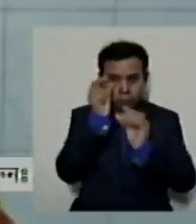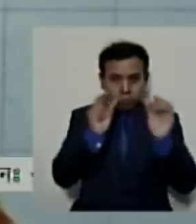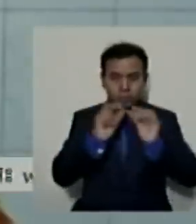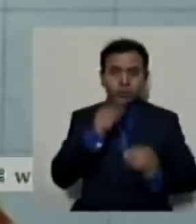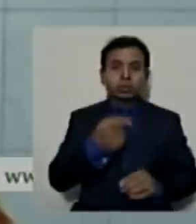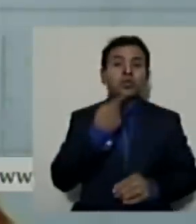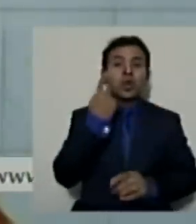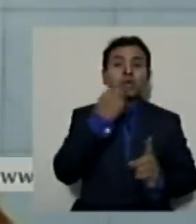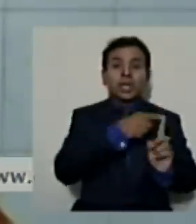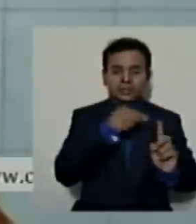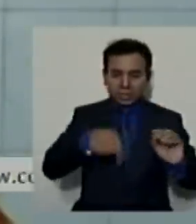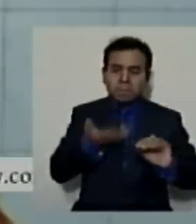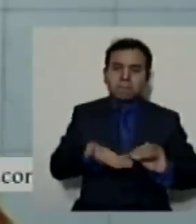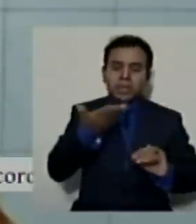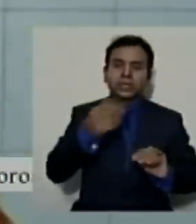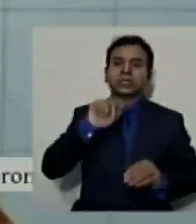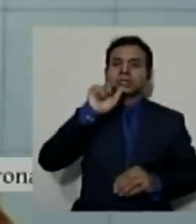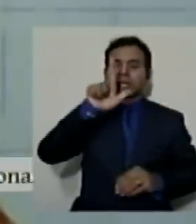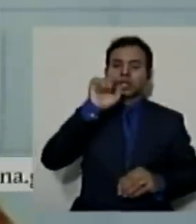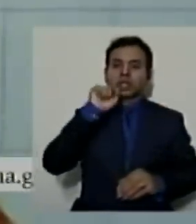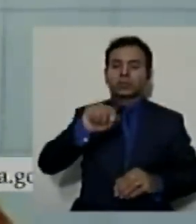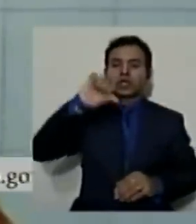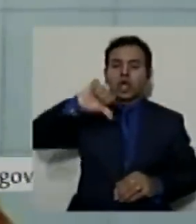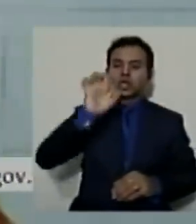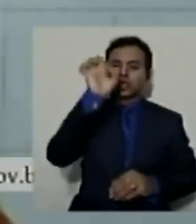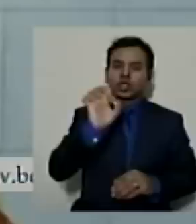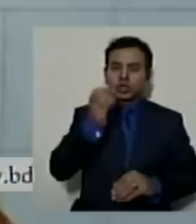এবং এ পর্যন্ত আমরা নমুনা পরীক্ষা করেছি